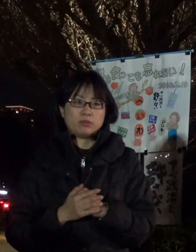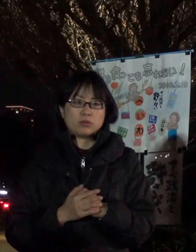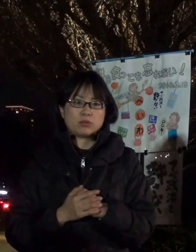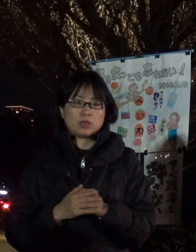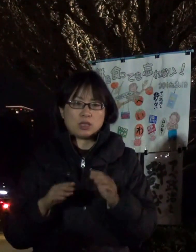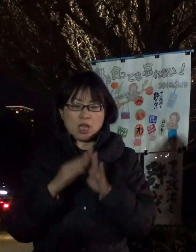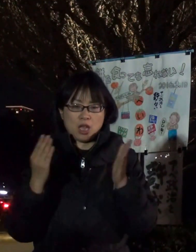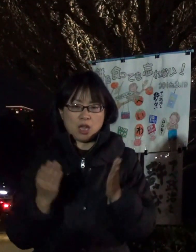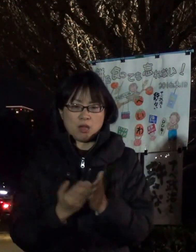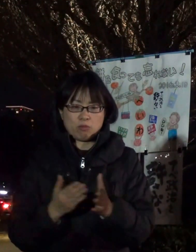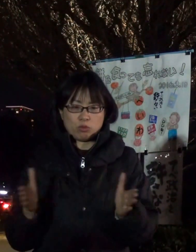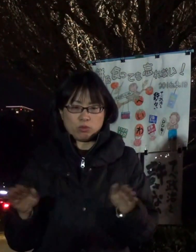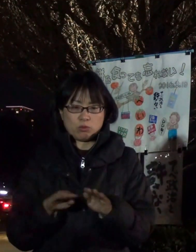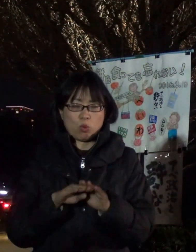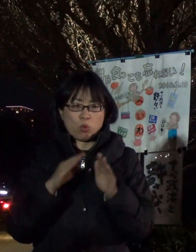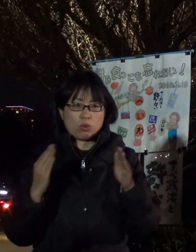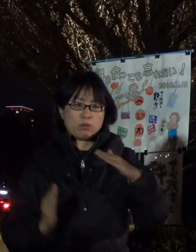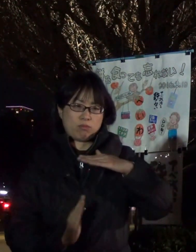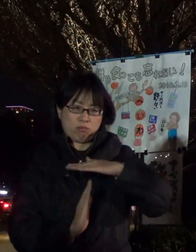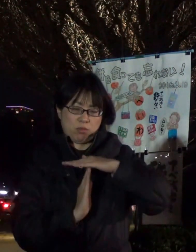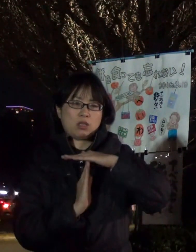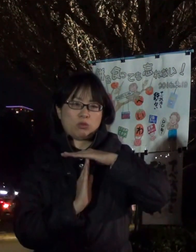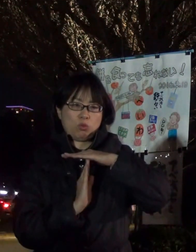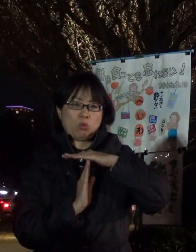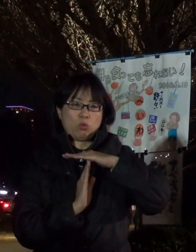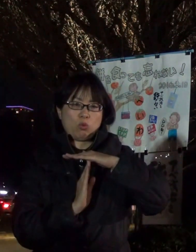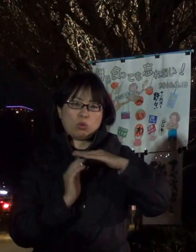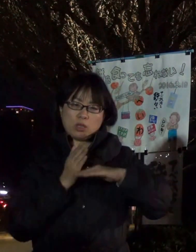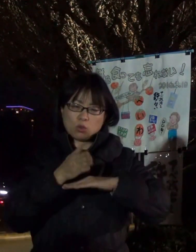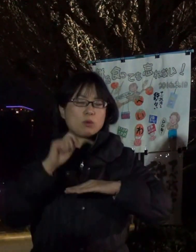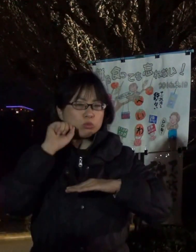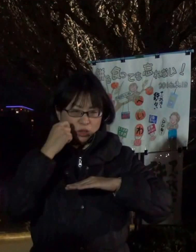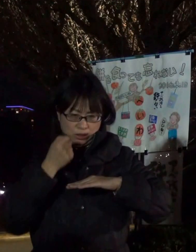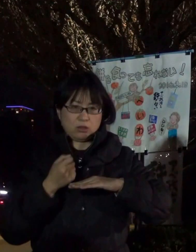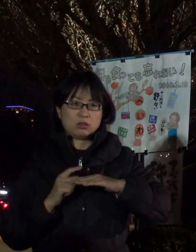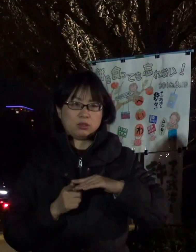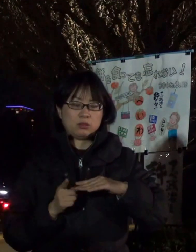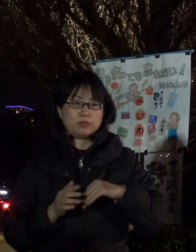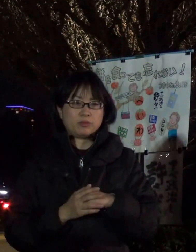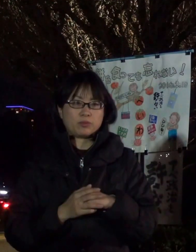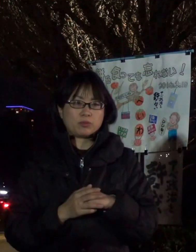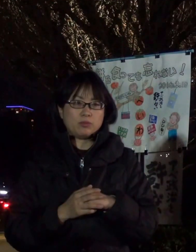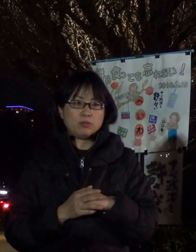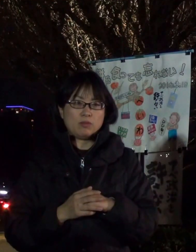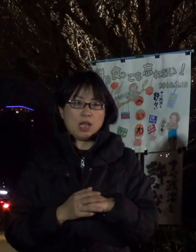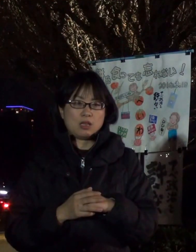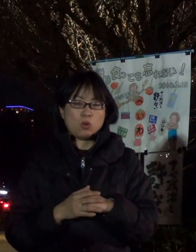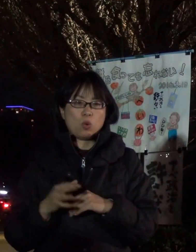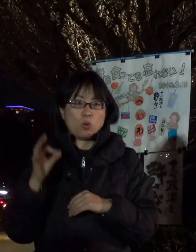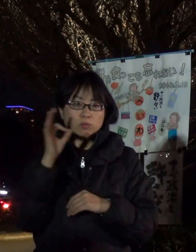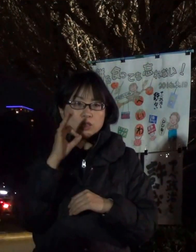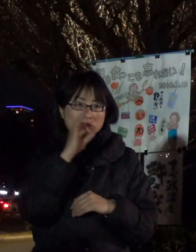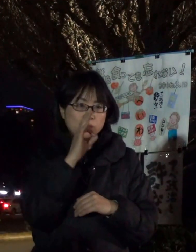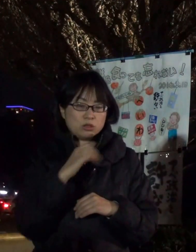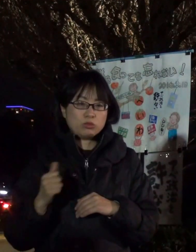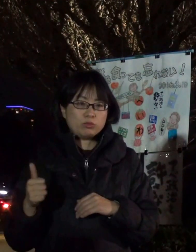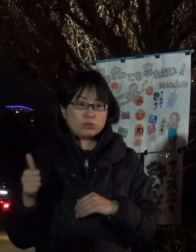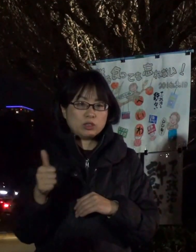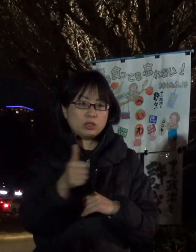とパトロール等の人員が必要なので、たとえ省内といえも人員が被爆します